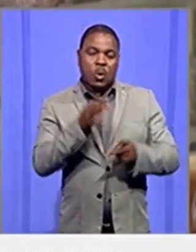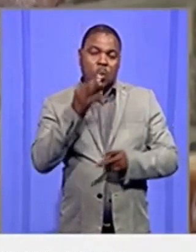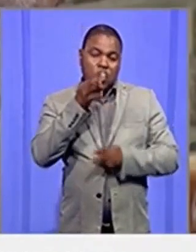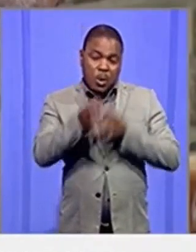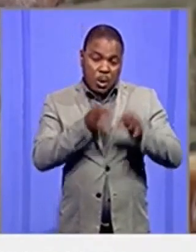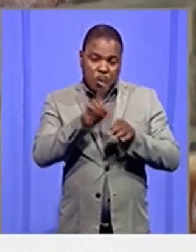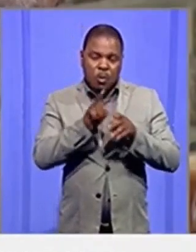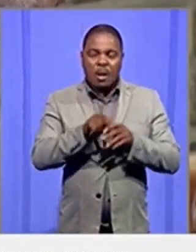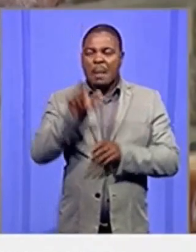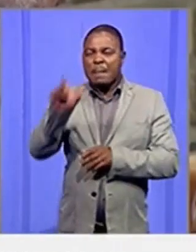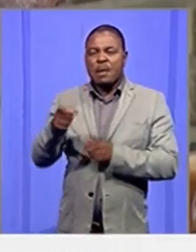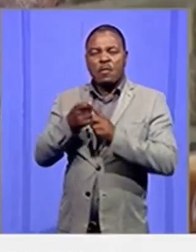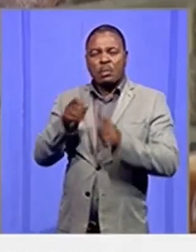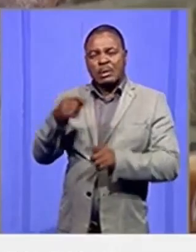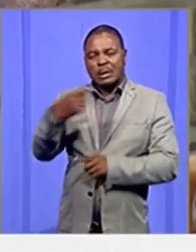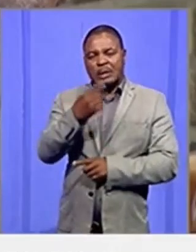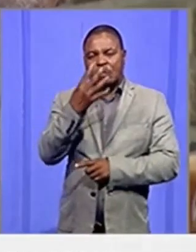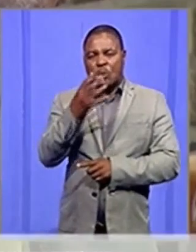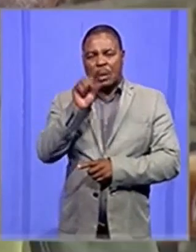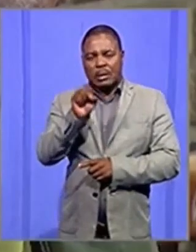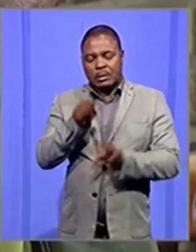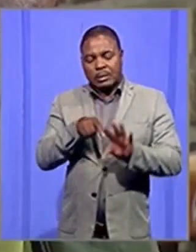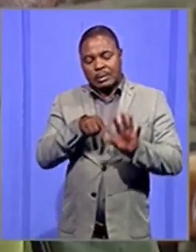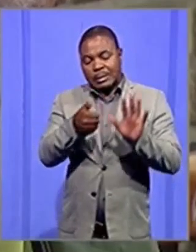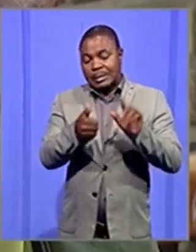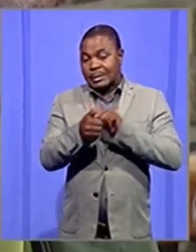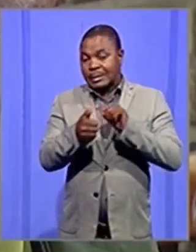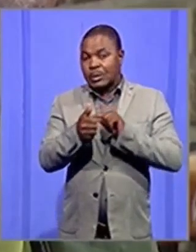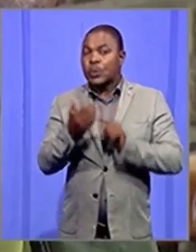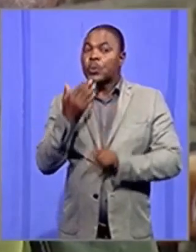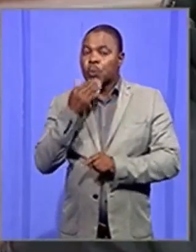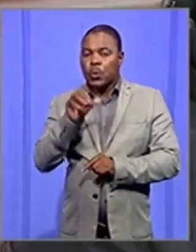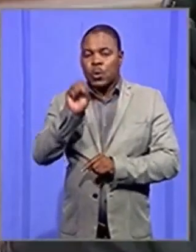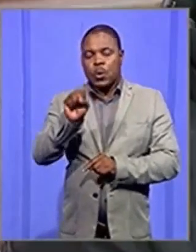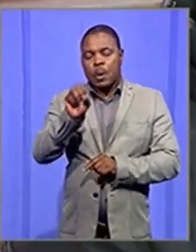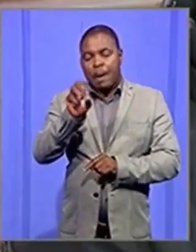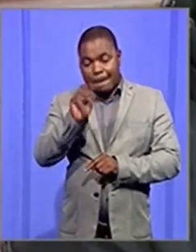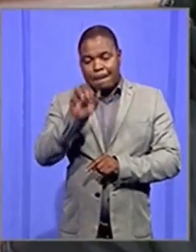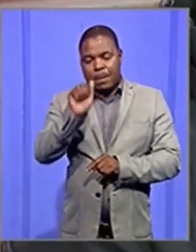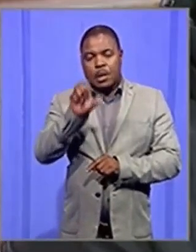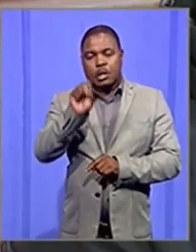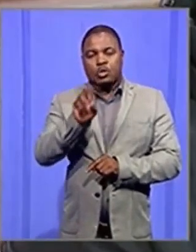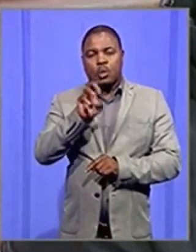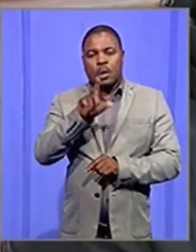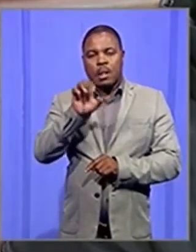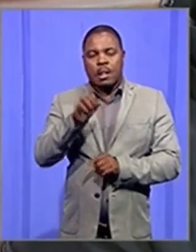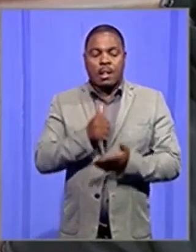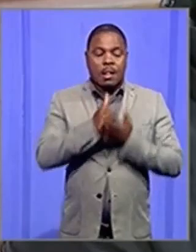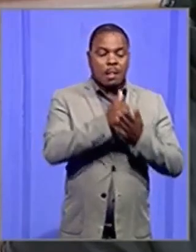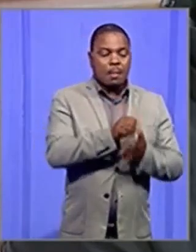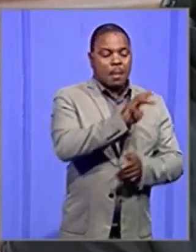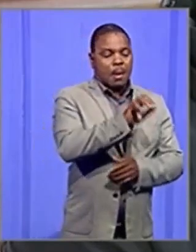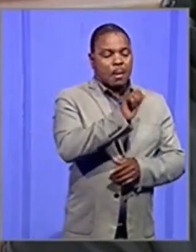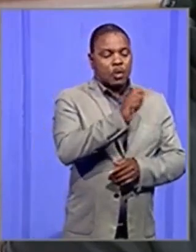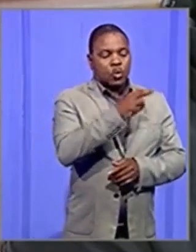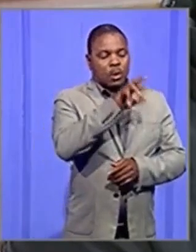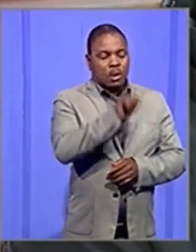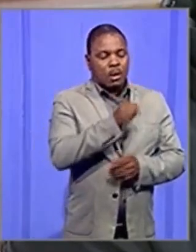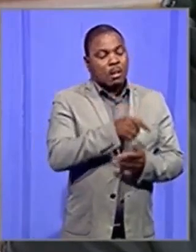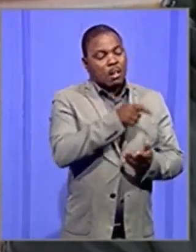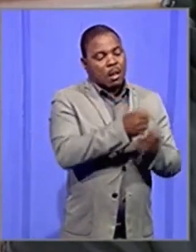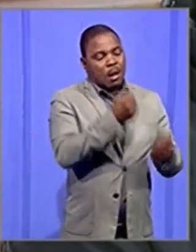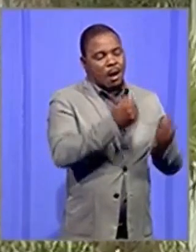wa G4S gape e le molatofadiwa wa borataro Motanyane Masukela ke ene yo thusitseng Senwe Matshwara go ntsha setopo mo